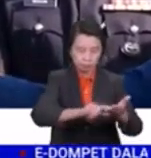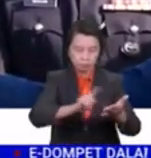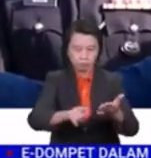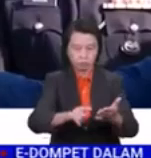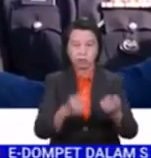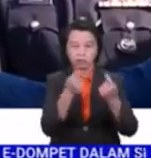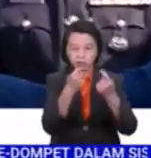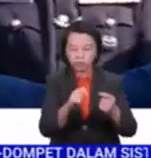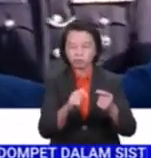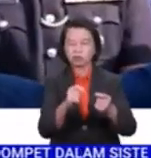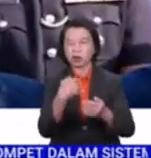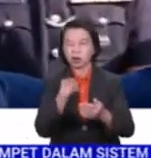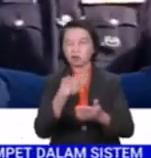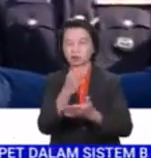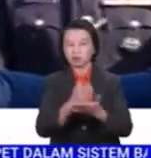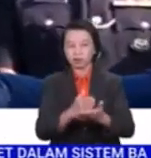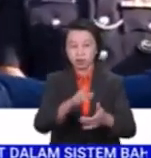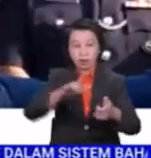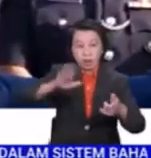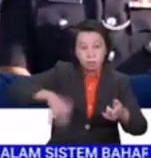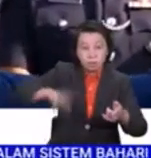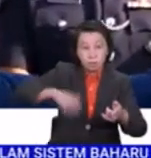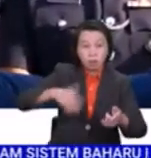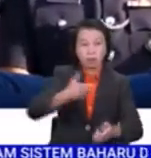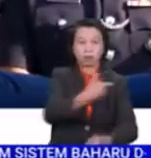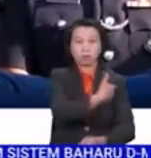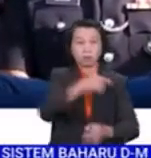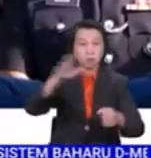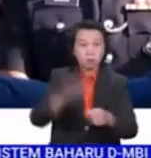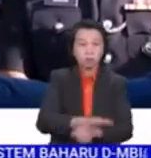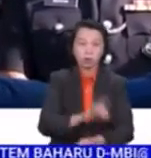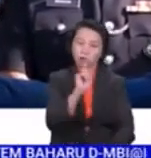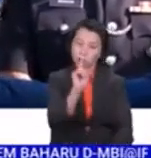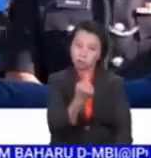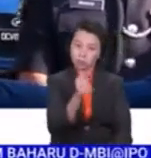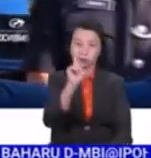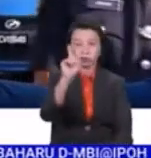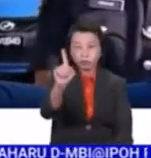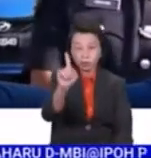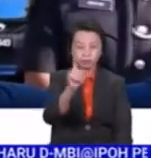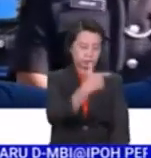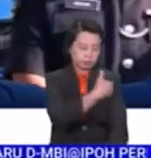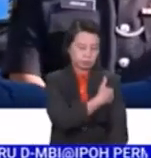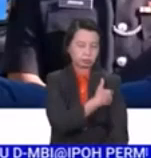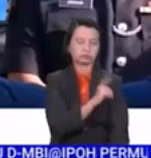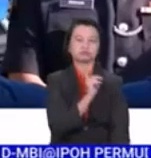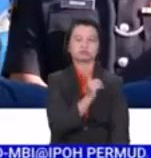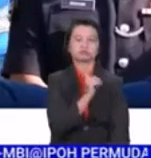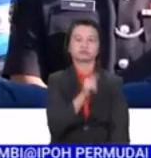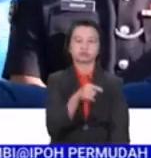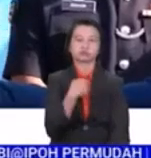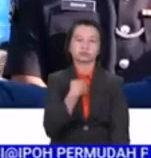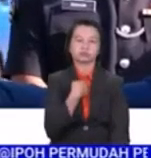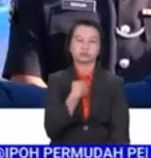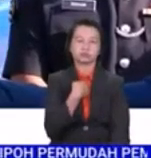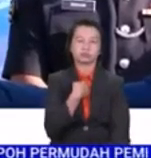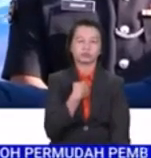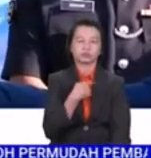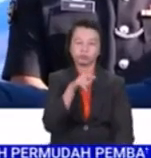ada yang cubo walaupun mereka ini belum lengkap dus hanya satu dosa aja jadi ini ya